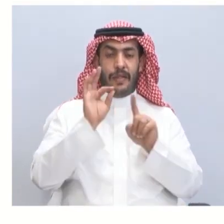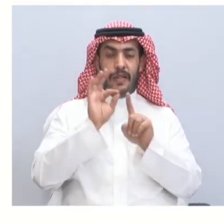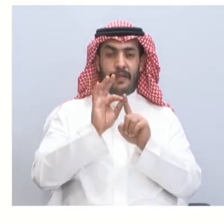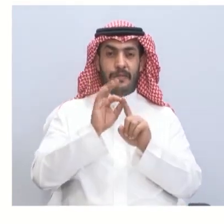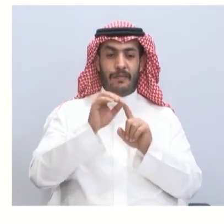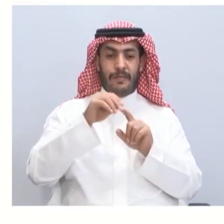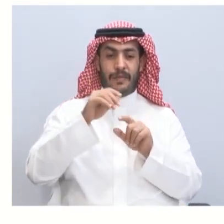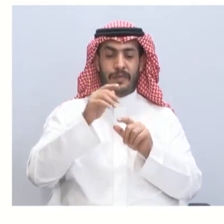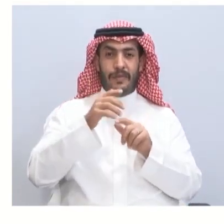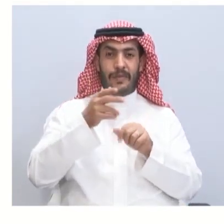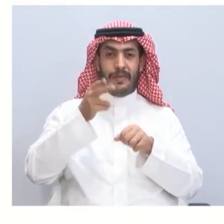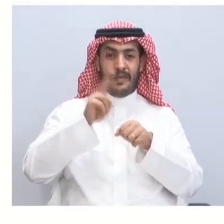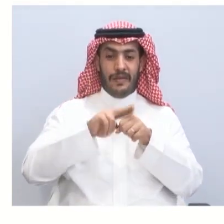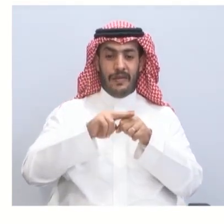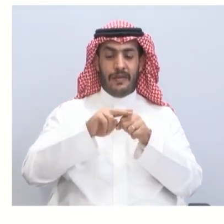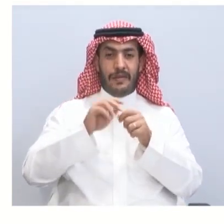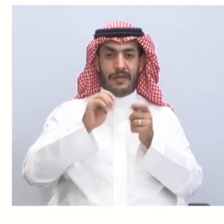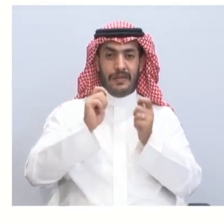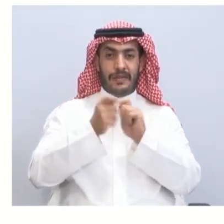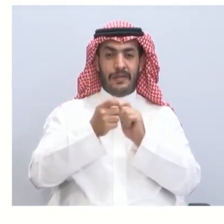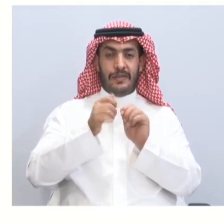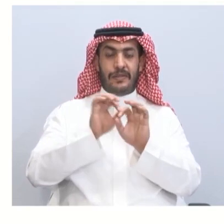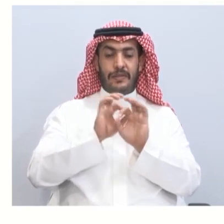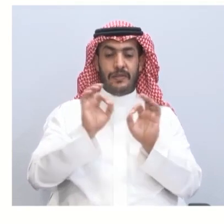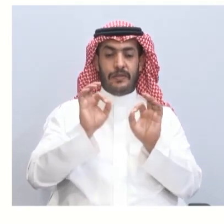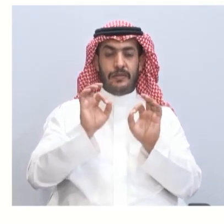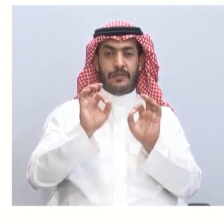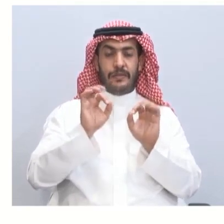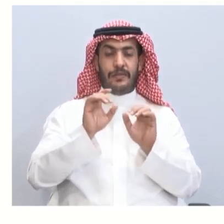وبنات الطلاب هو الاعداد والاستعداد